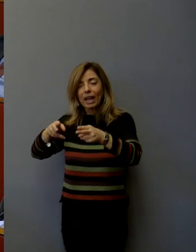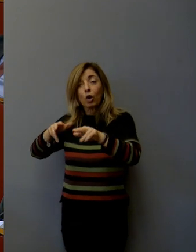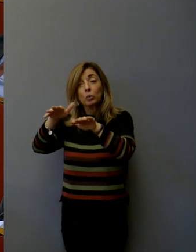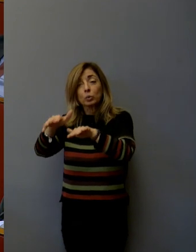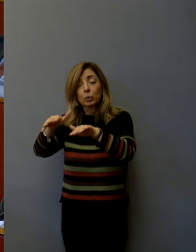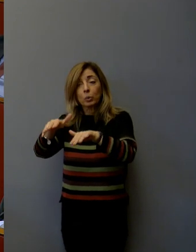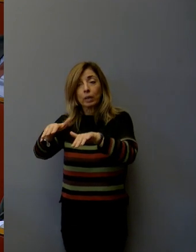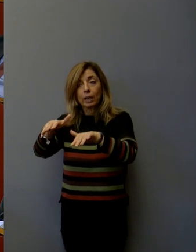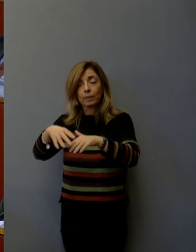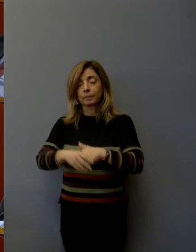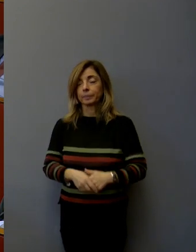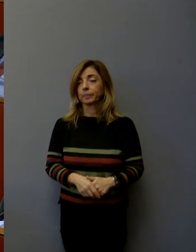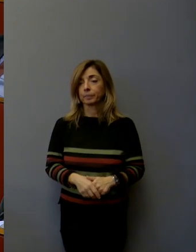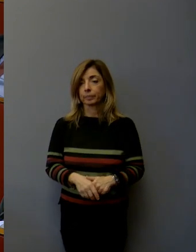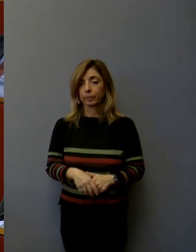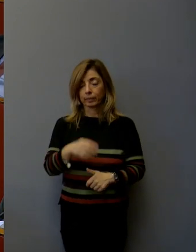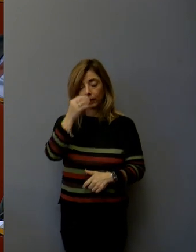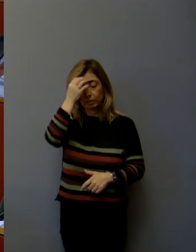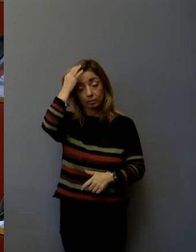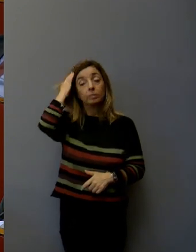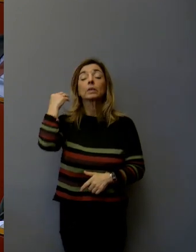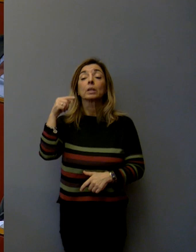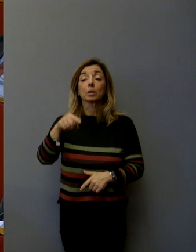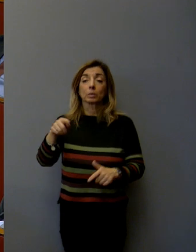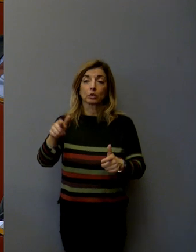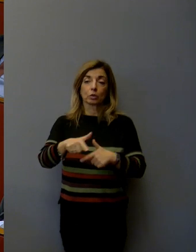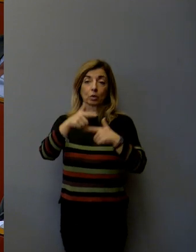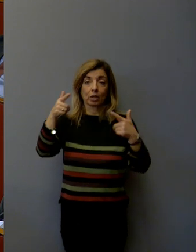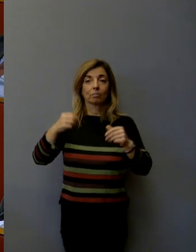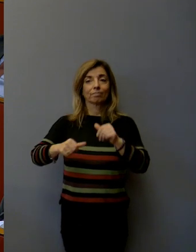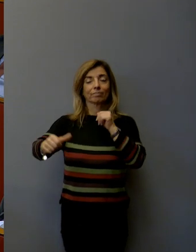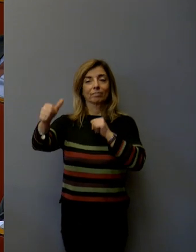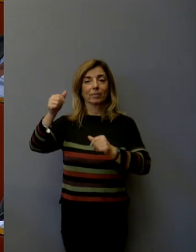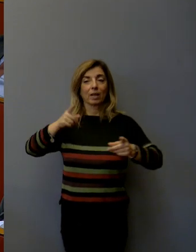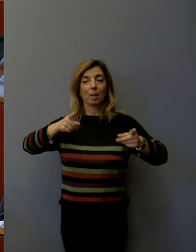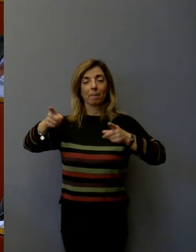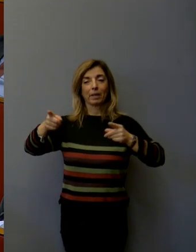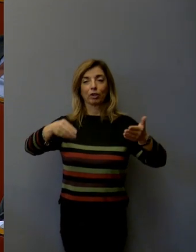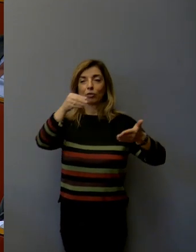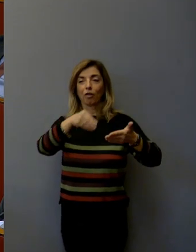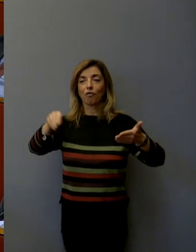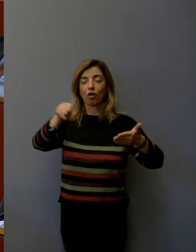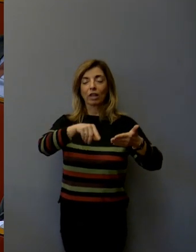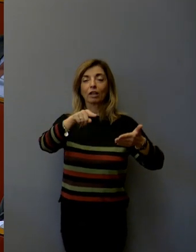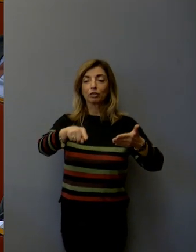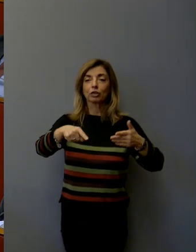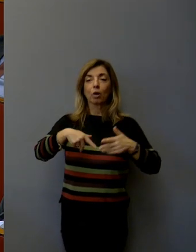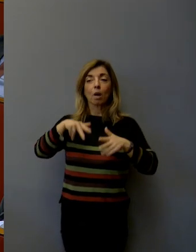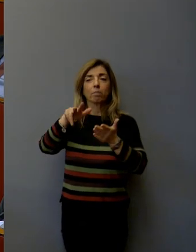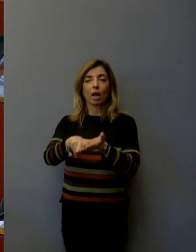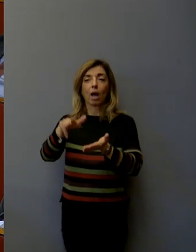e già questo sarebbe grave nel senso che disattendere le promesse elettorali secondo me non ha una bella cosa